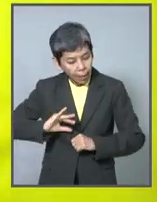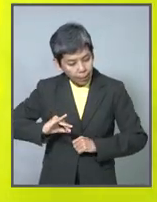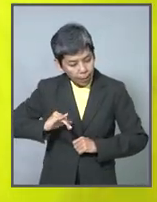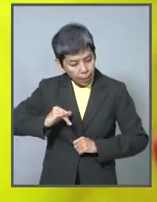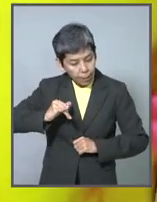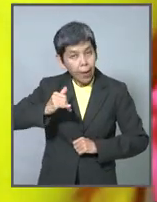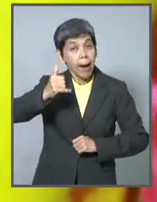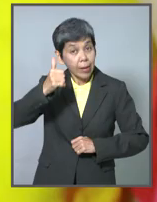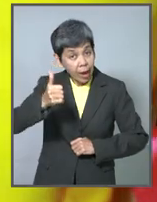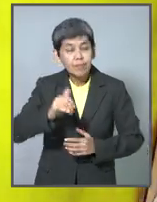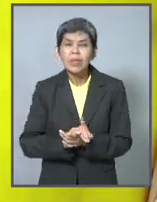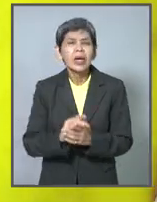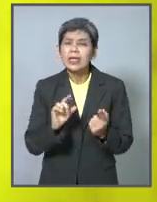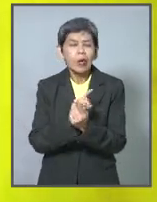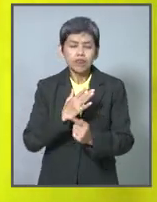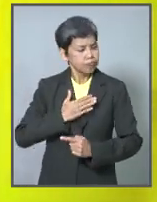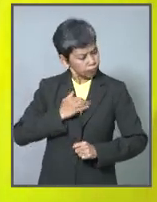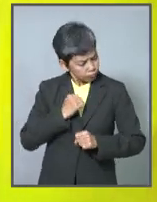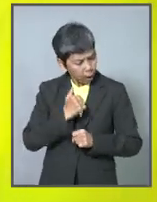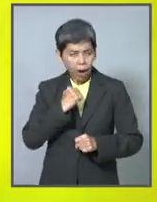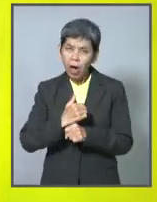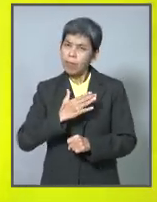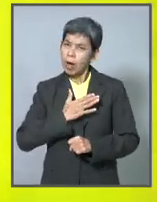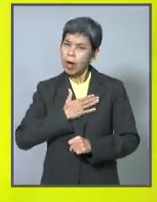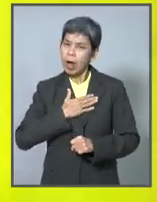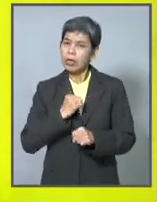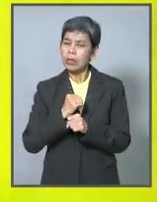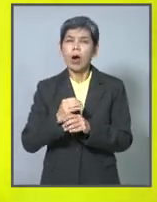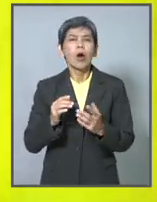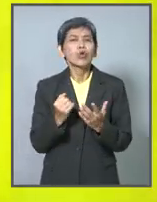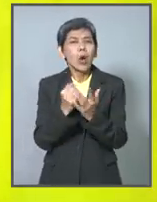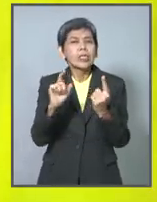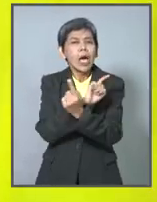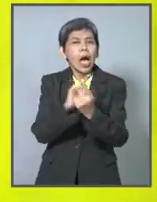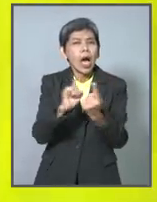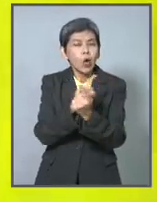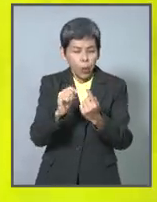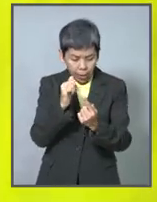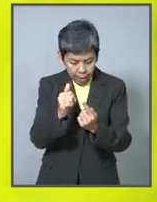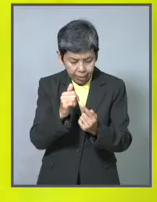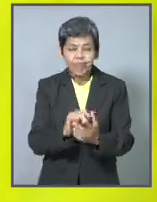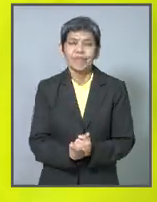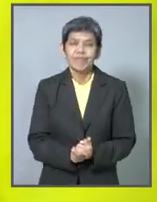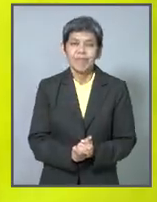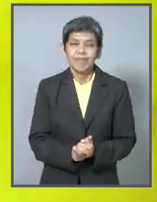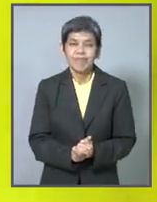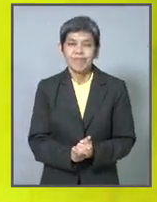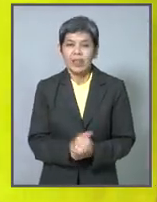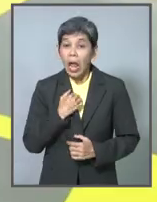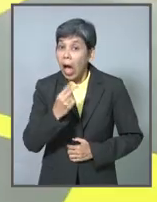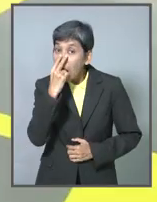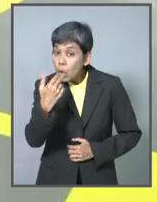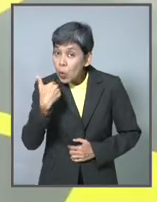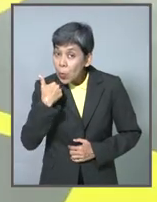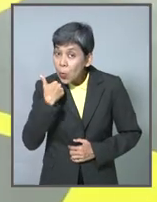คะไม่เป็นภาระของสังคมนะคะให้ท่านเป็นพลังของสังคม active aging ค่ะเมื่อกี้ด้านหลังเห็น